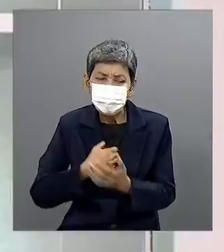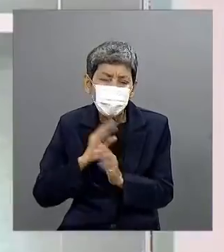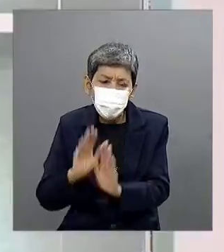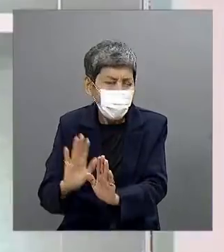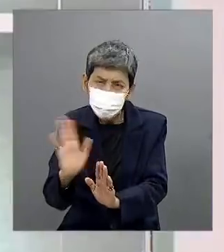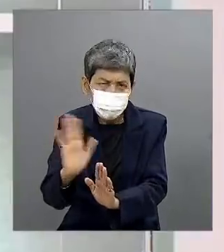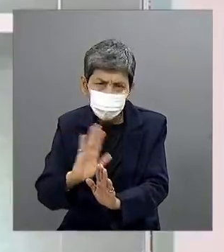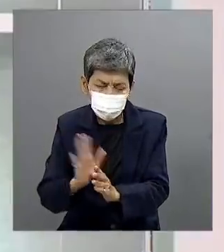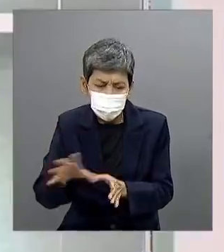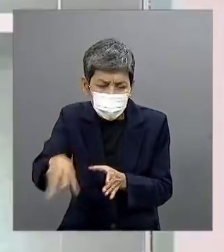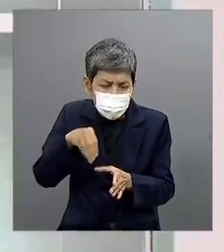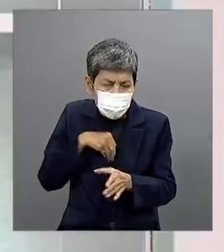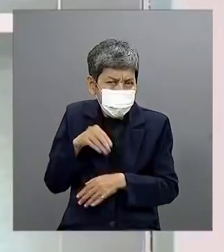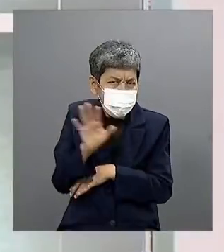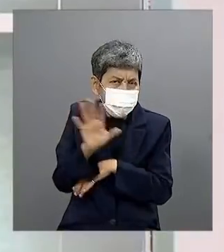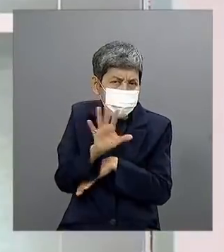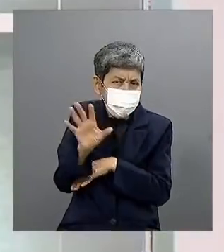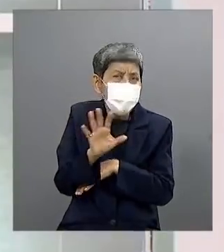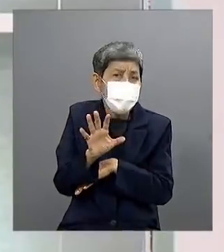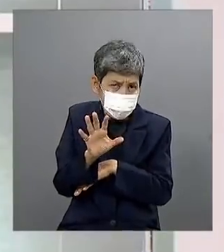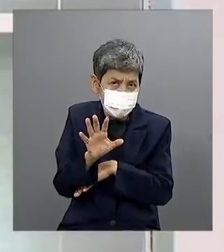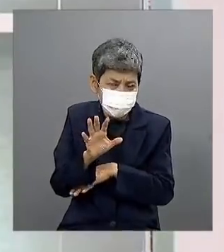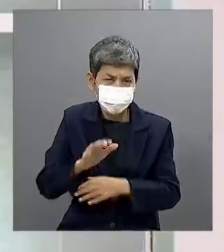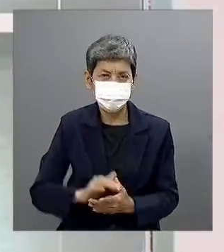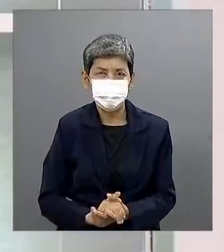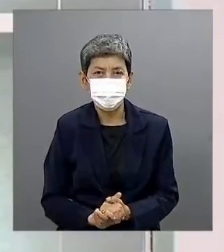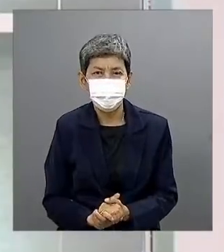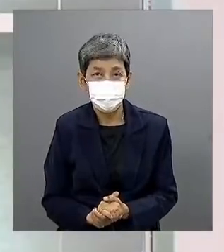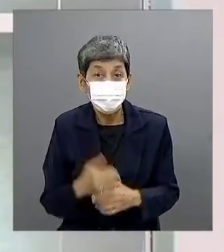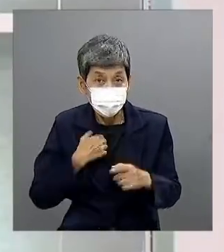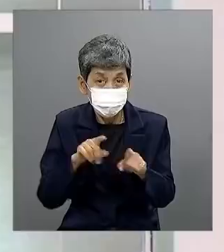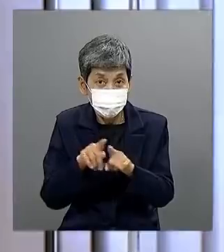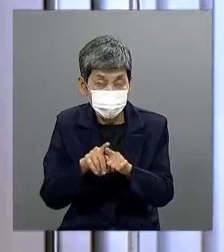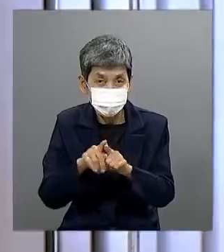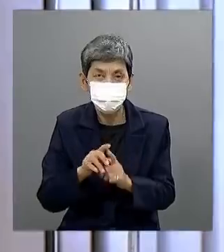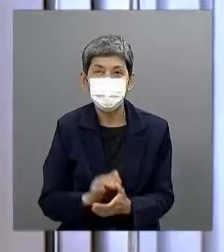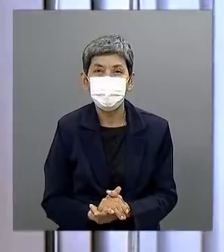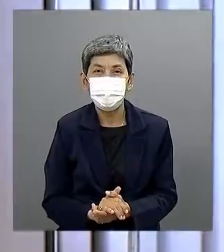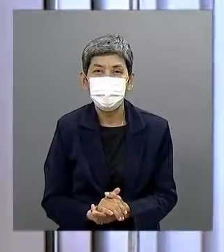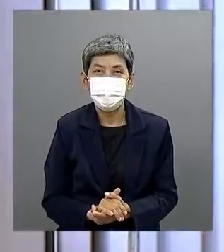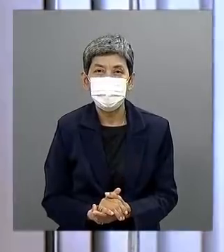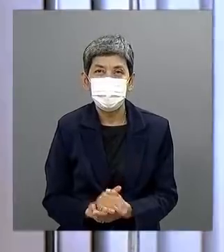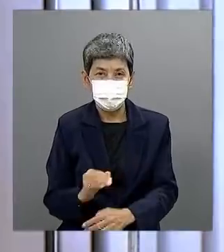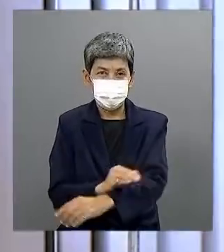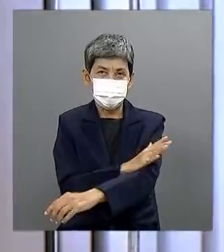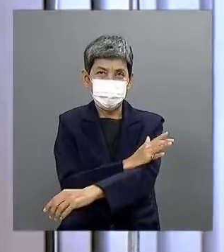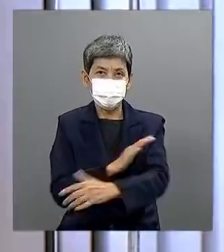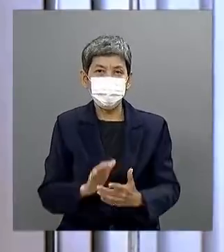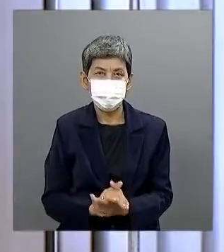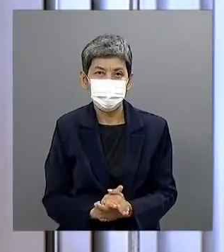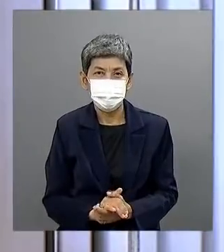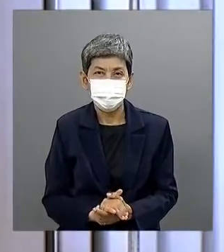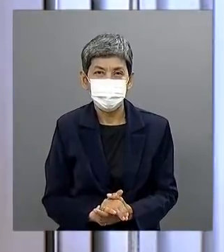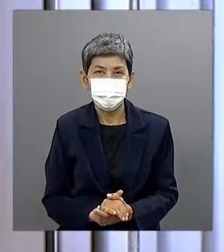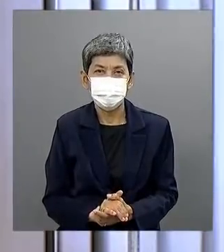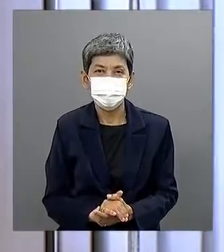าอะไรกลับนะคะ เหมือน ดูน่ากลัวมากเลยอ่ะขนลุกตัวเอง งั้นเลยเหรอคะคุณ ขนลุ